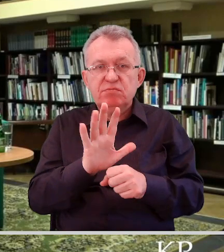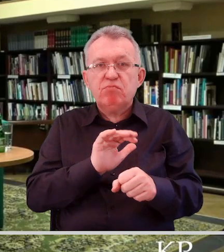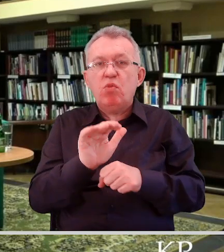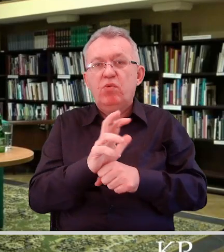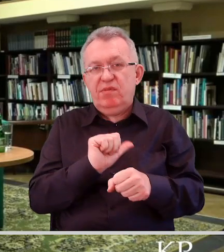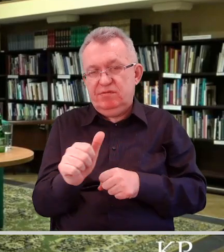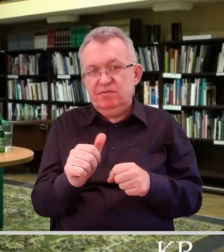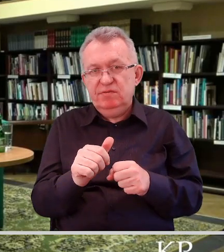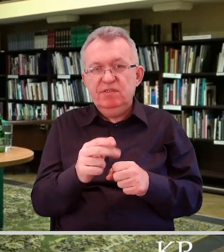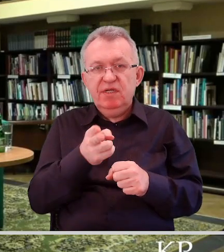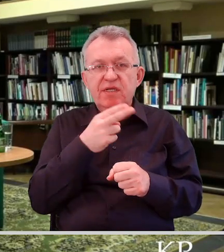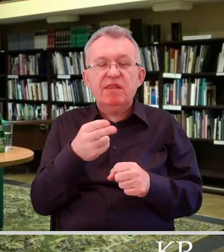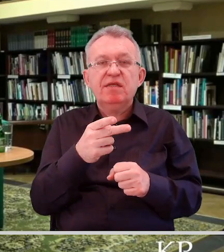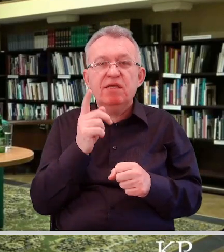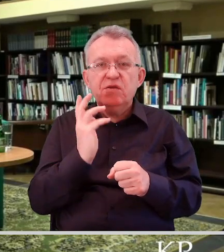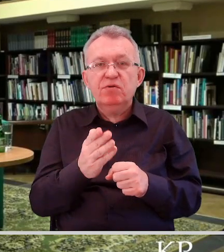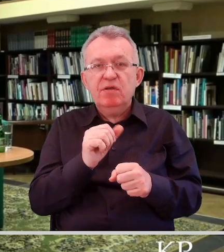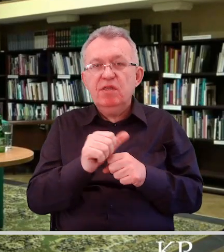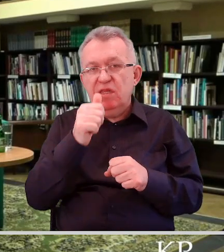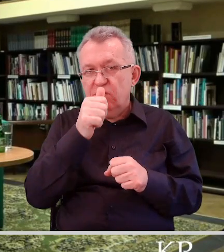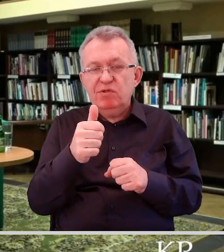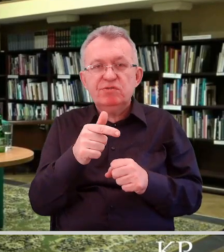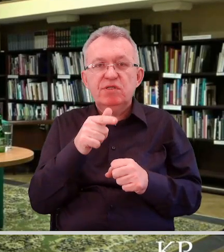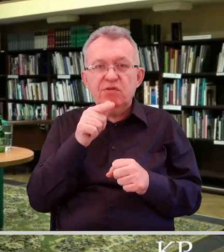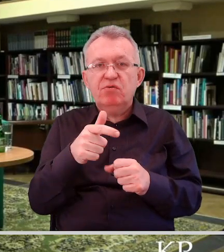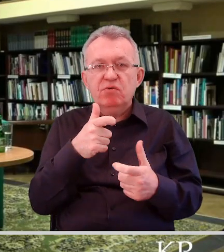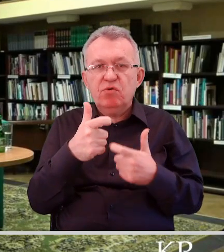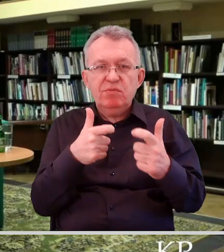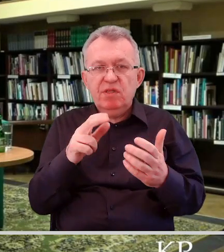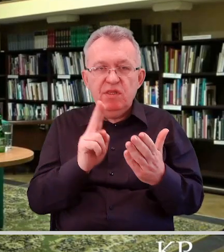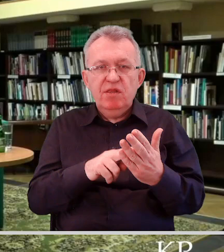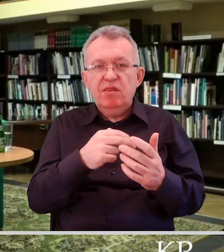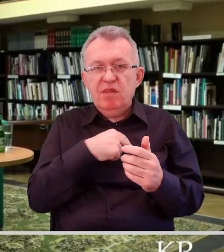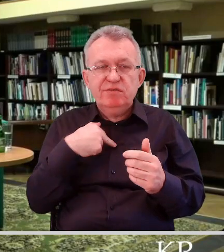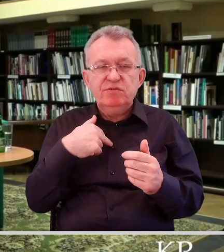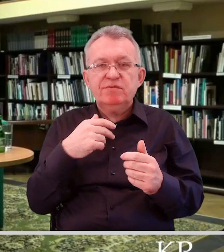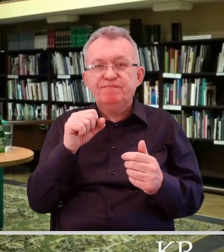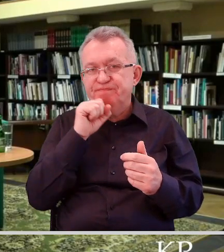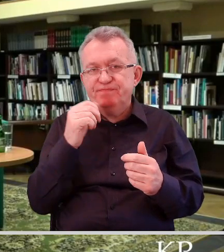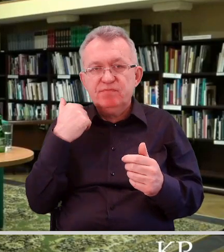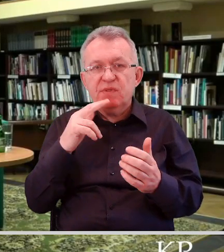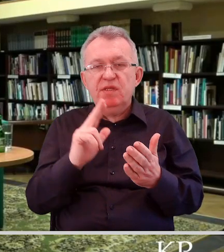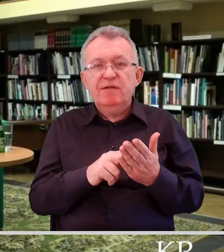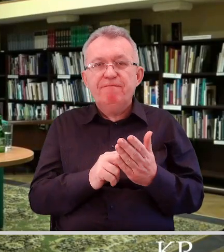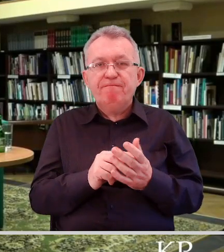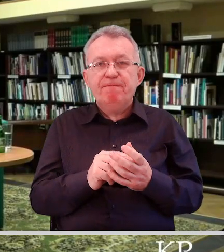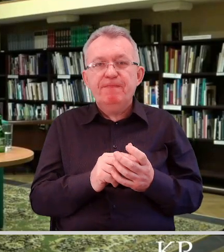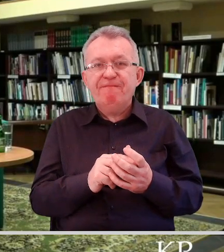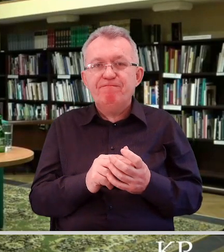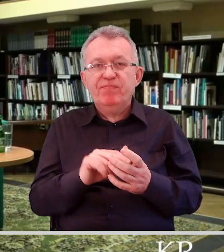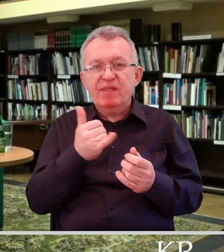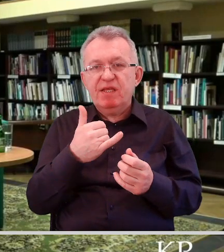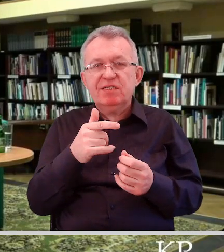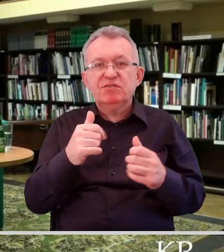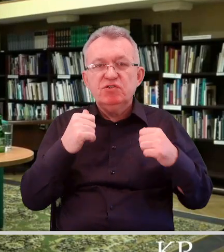produktem, kiedy już nie można sobie było pozwolić na to, na co nasze poprzedniczki, czyli na jakieś